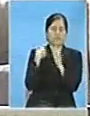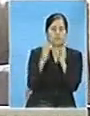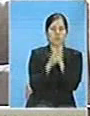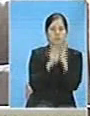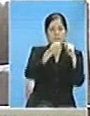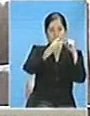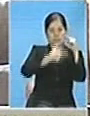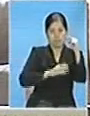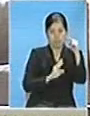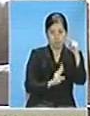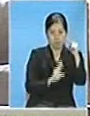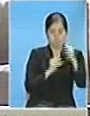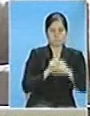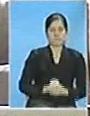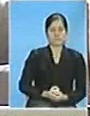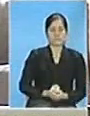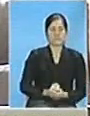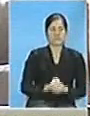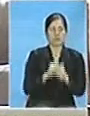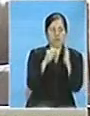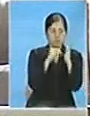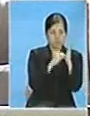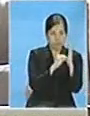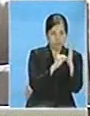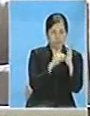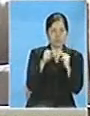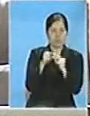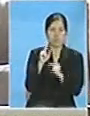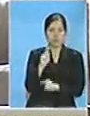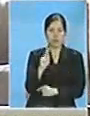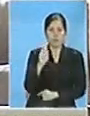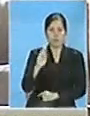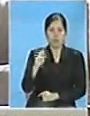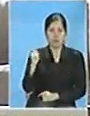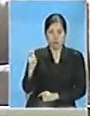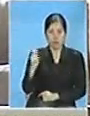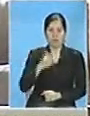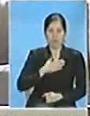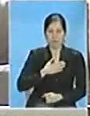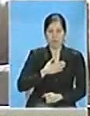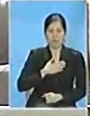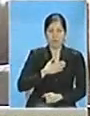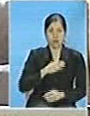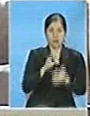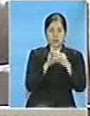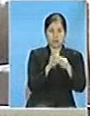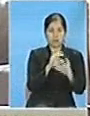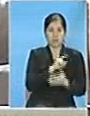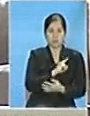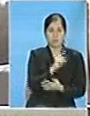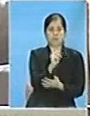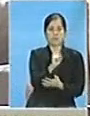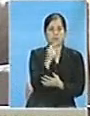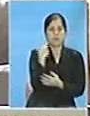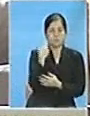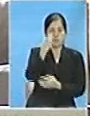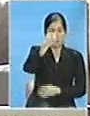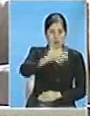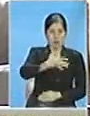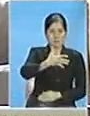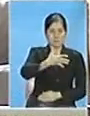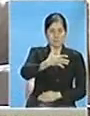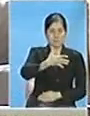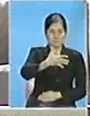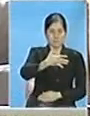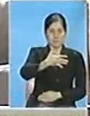ามว่ากทม.กบอ.เนี่ยผมเนี่ยแหละครับต้องมาเกี่ยวข้องเรื่องอะไรผมต้องมาเกี่ยวข้อง5ข้อครับข้อแร